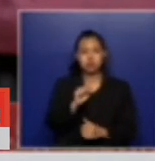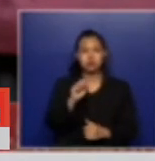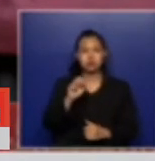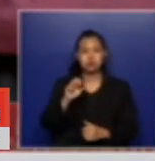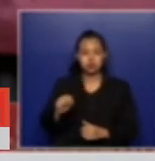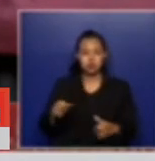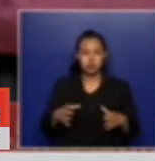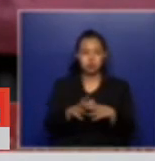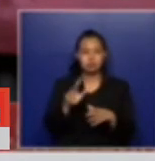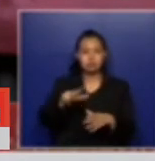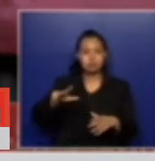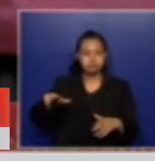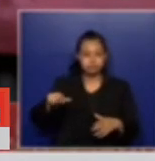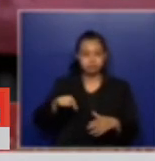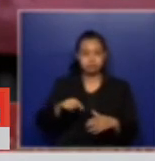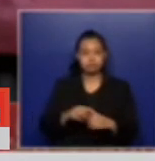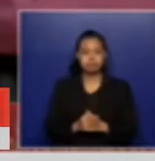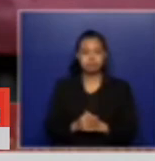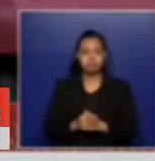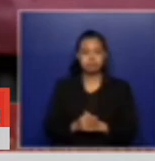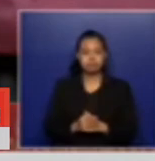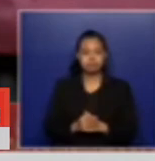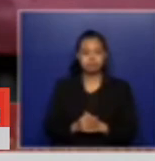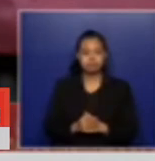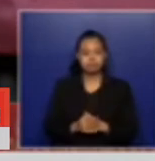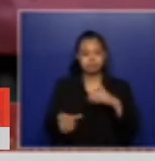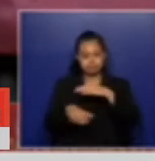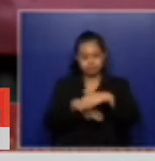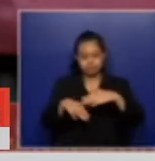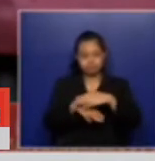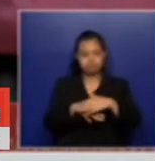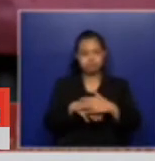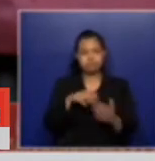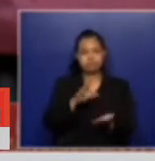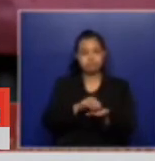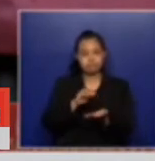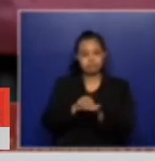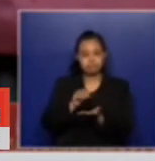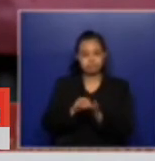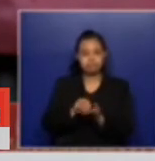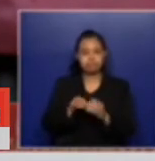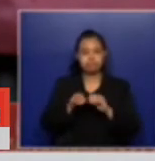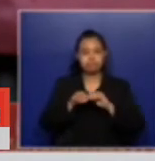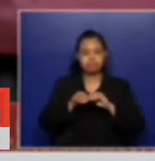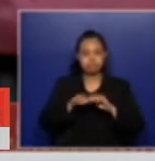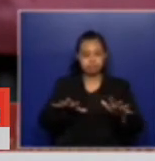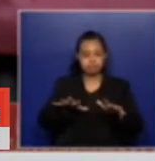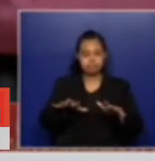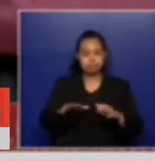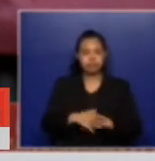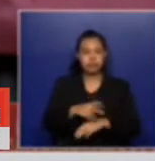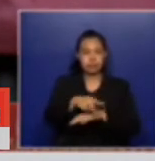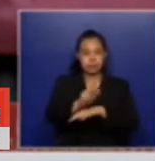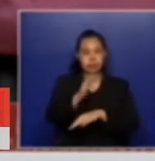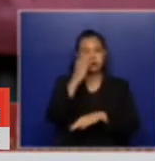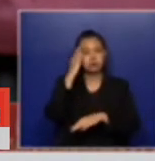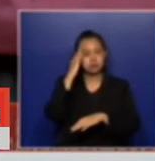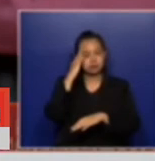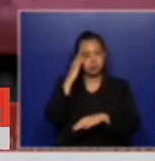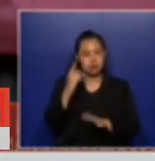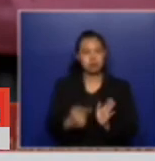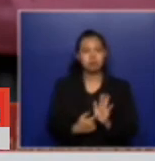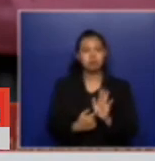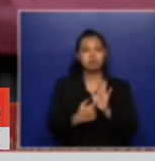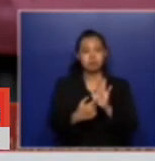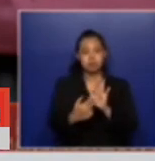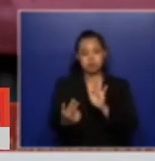พื่อไทยเราจะได้แสดงข้อมูลและหลักฐานให้ท่านประธานได้ทราบต่อไปนะครับเพื่อยืนยันให้เห็นถึงภา